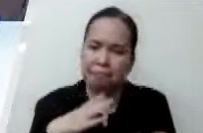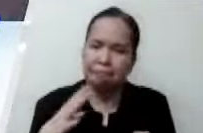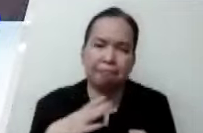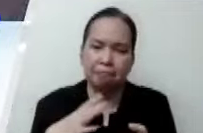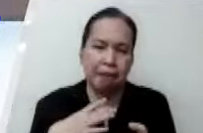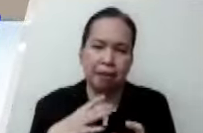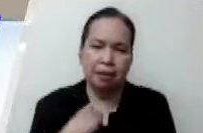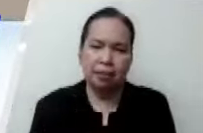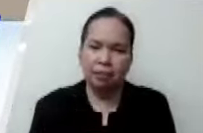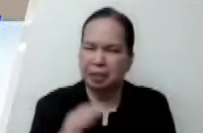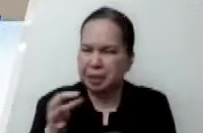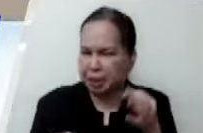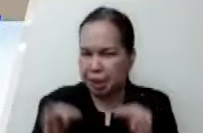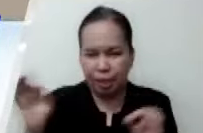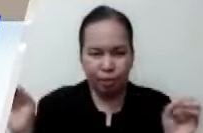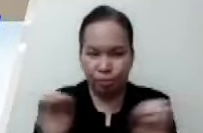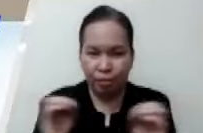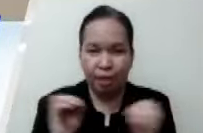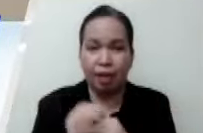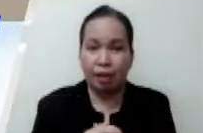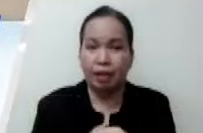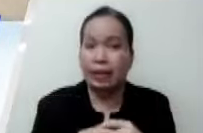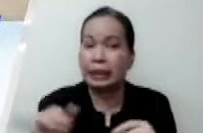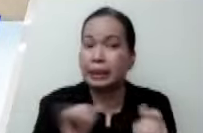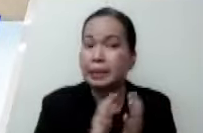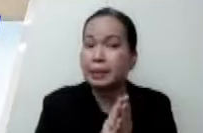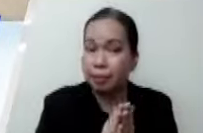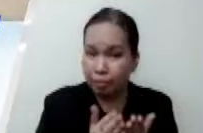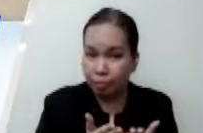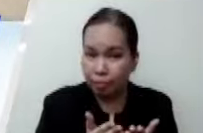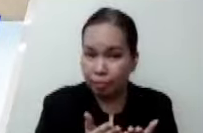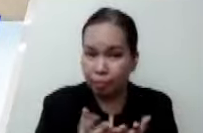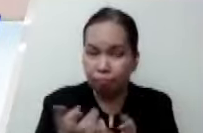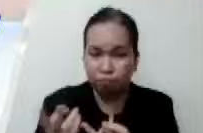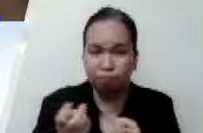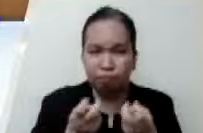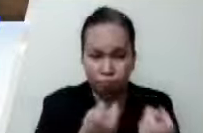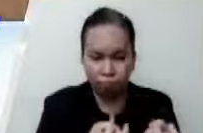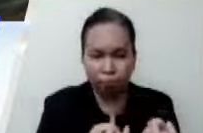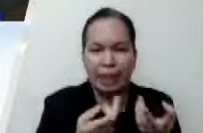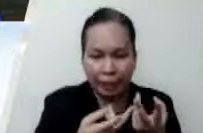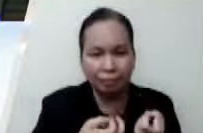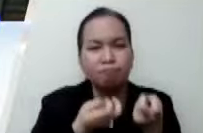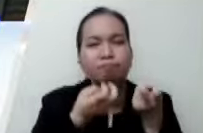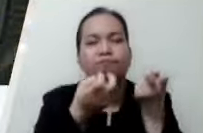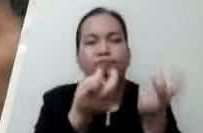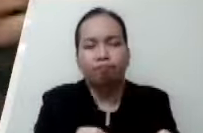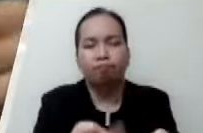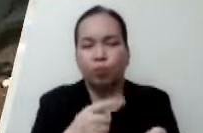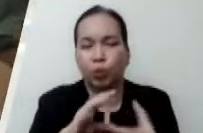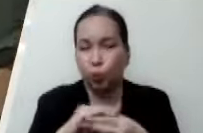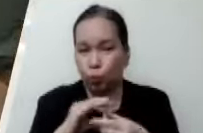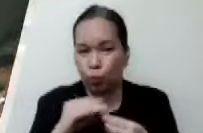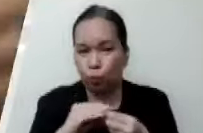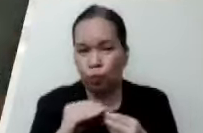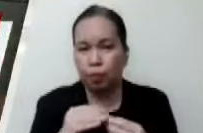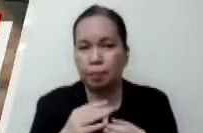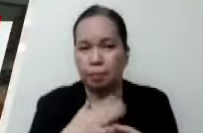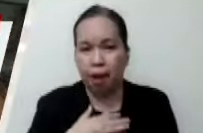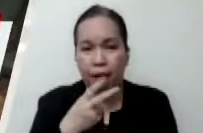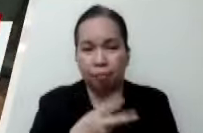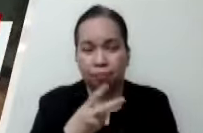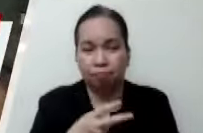Tulad ng sa libro, ito rin ang mapupulot na kwento sa My Guardian Alien. Merong isang elemento dito na ipapakita natin,